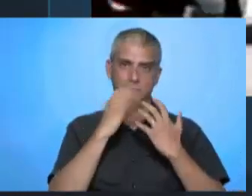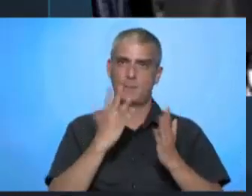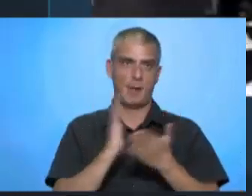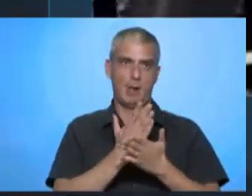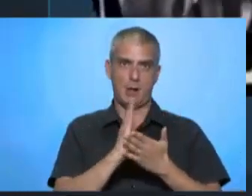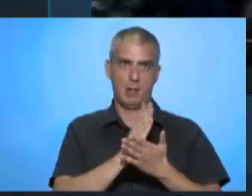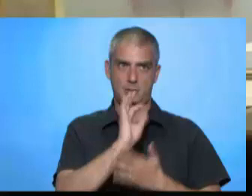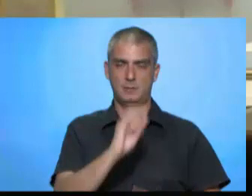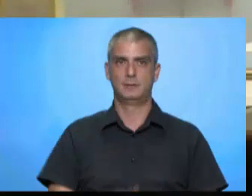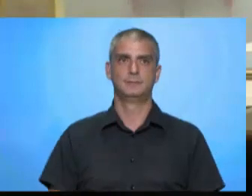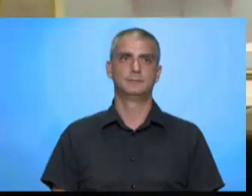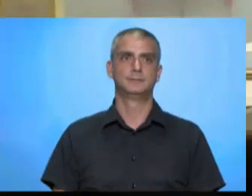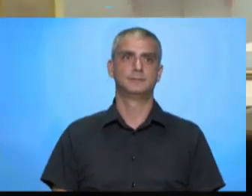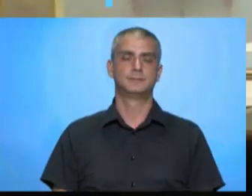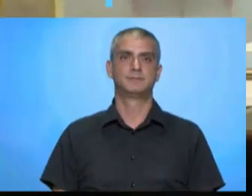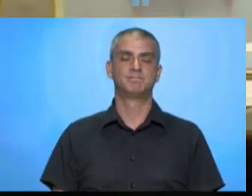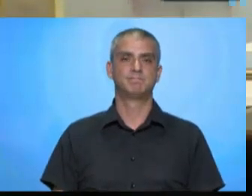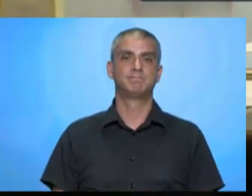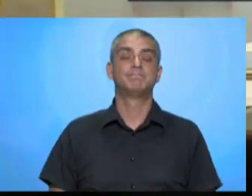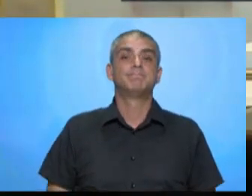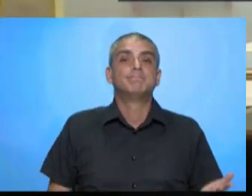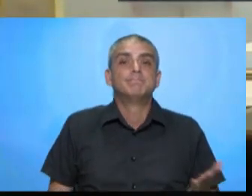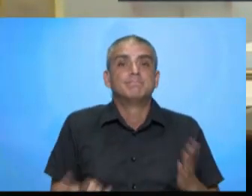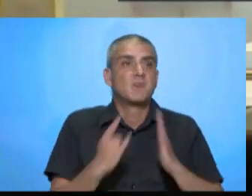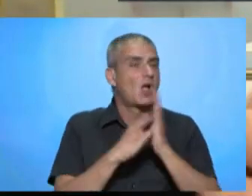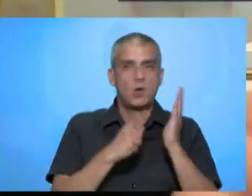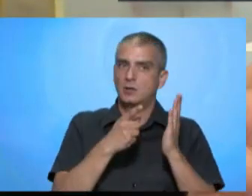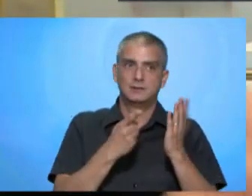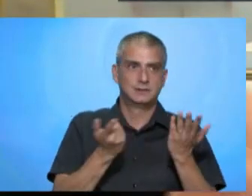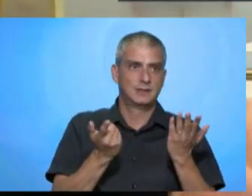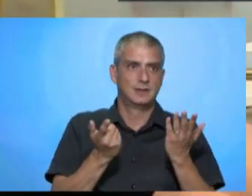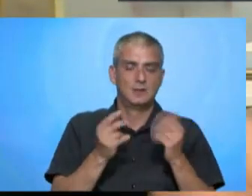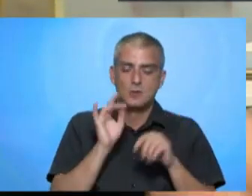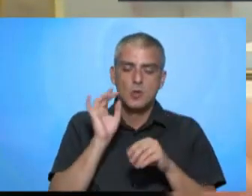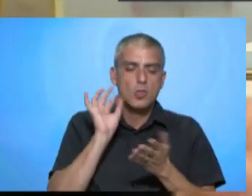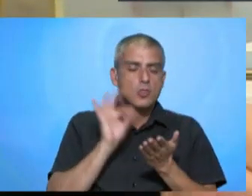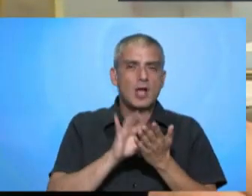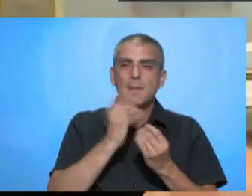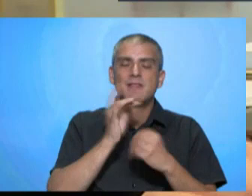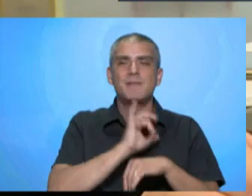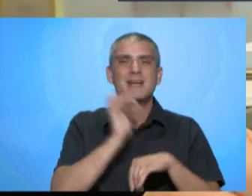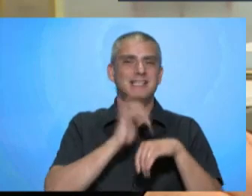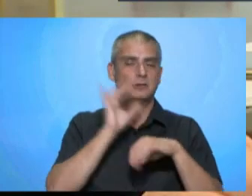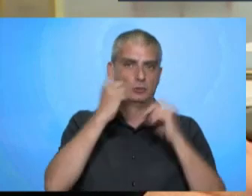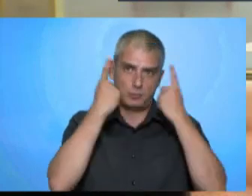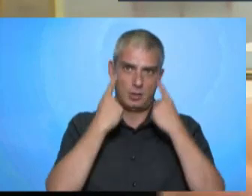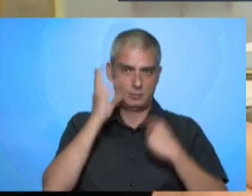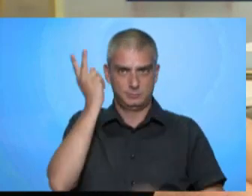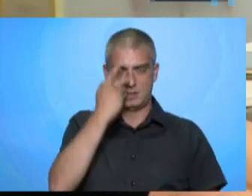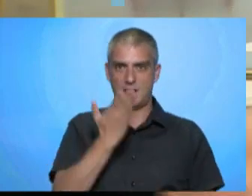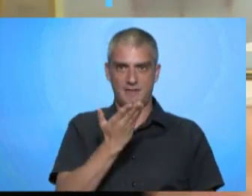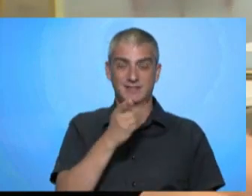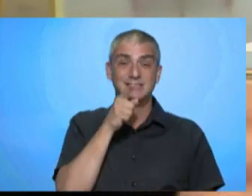שהתקבלה. החוק הזה בעצם הוא פורט על הנימים הכי רגישים של העולם החרדי. צריך להבין,